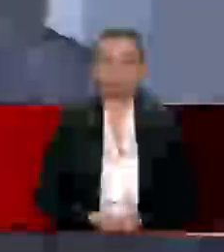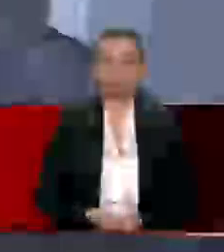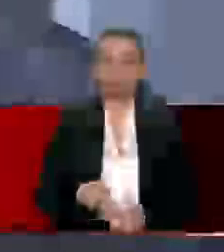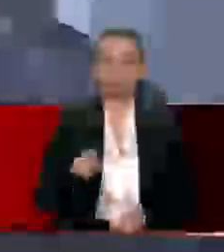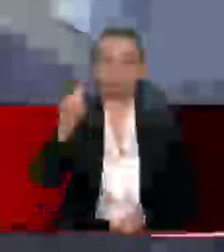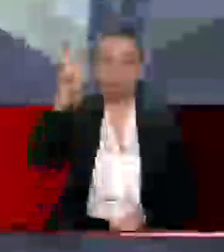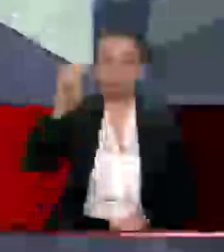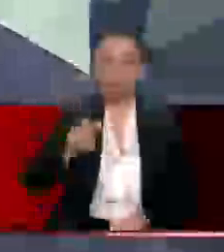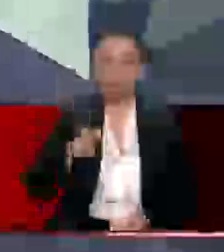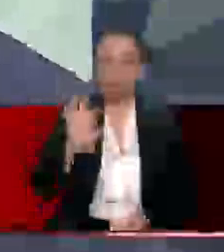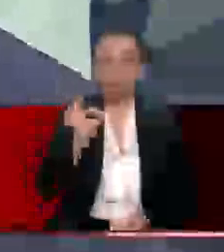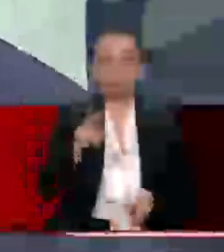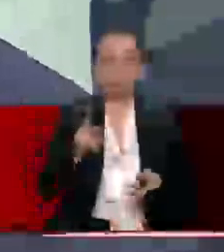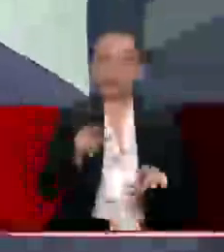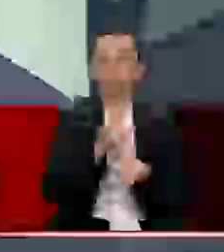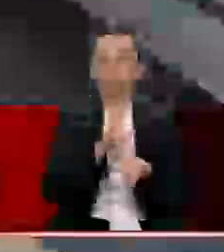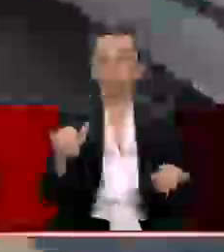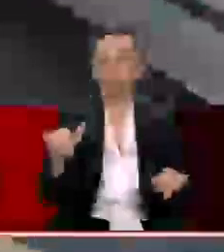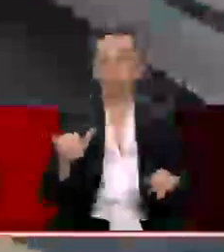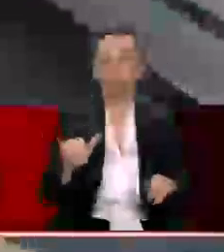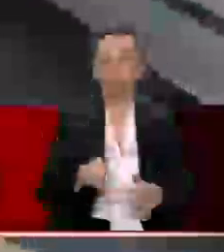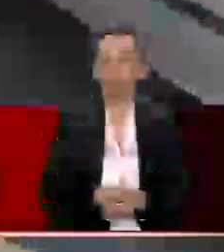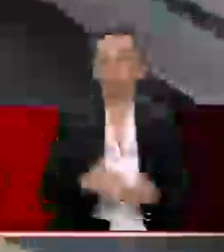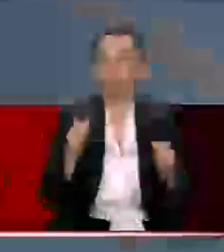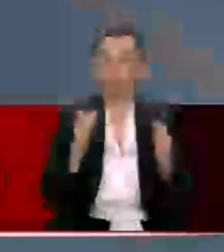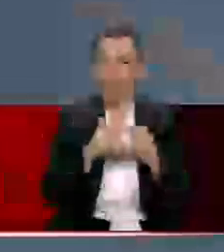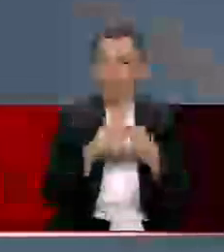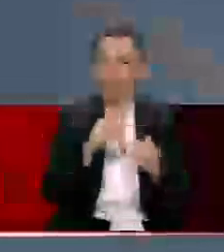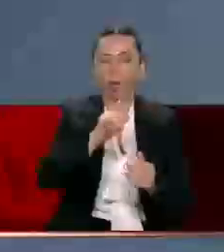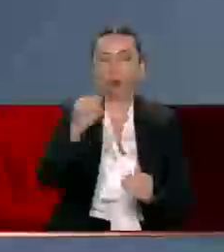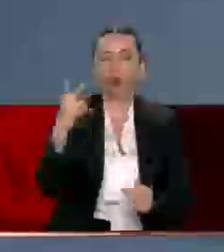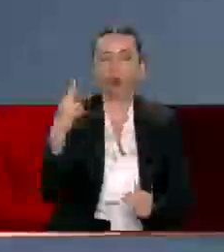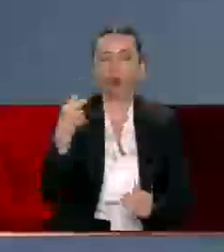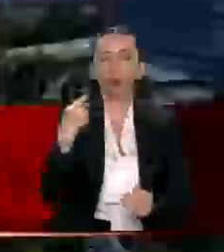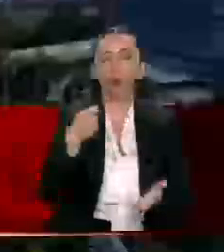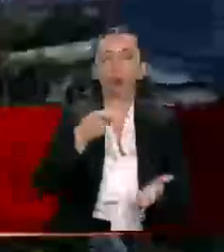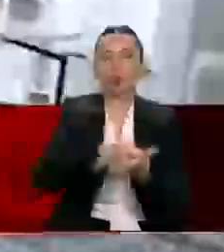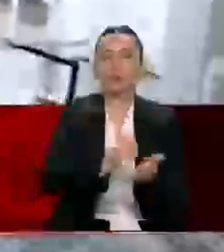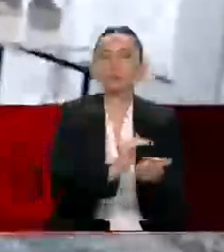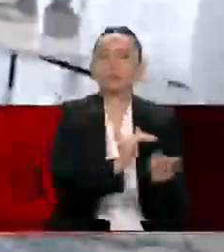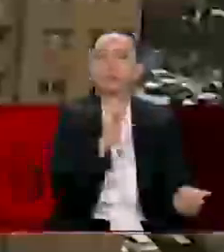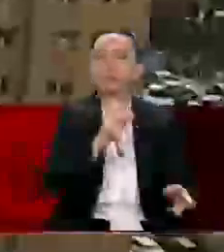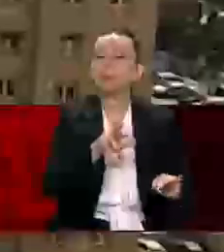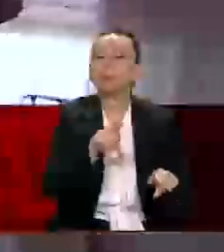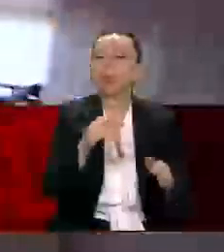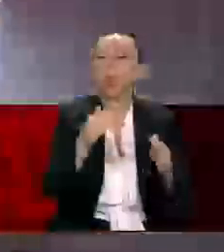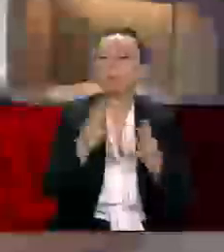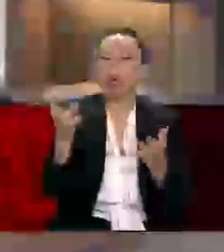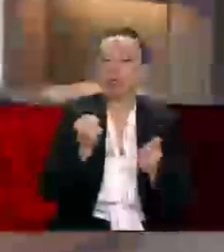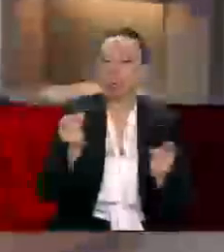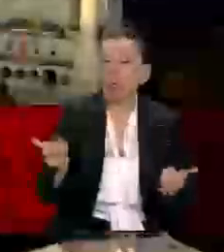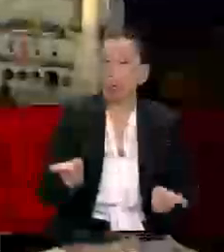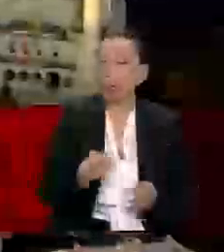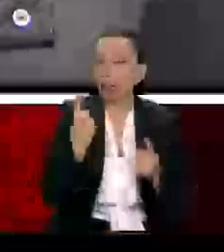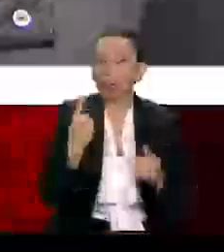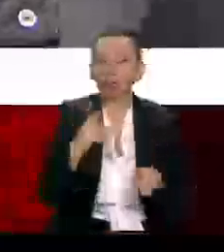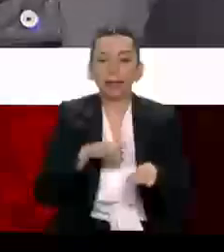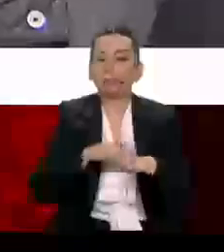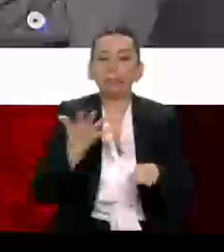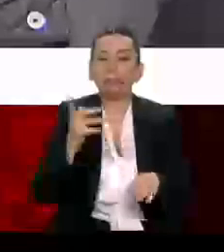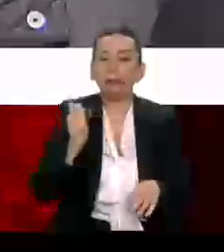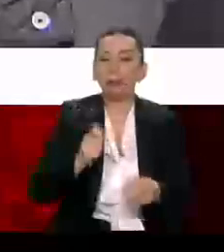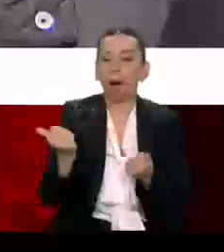Dolar altın gibi oldu. Herkes al sat yapıyor. Otomobil bir numaralı yatırım aracı oldu. Özellikle de ev alamayan araca yöneldi.